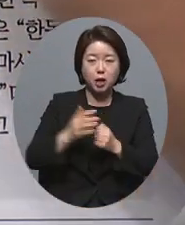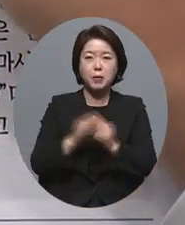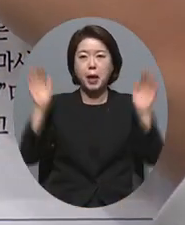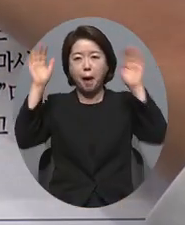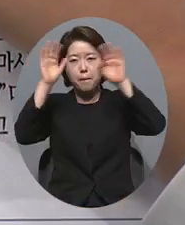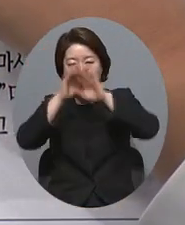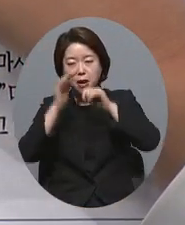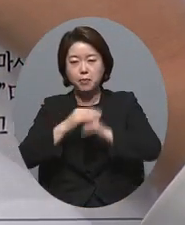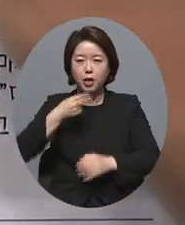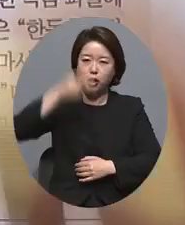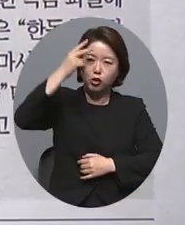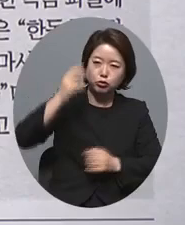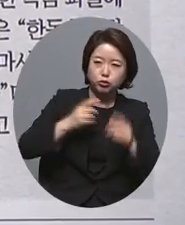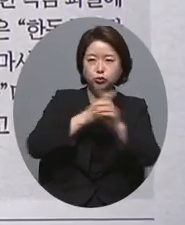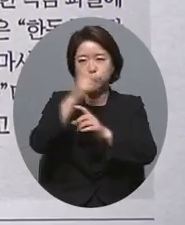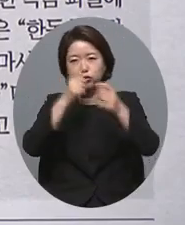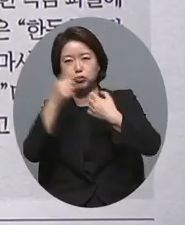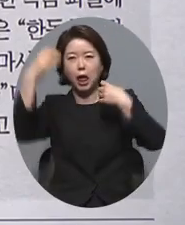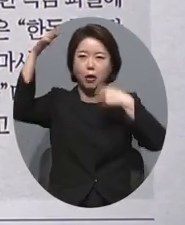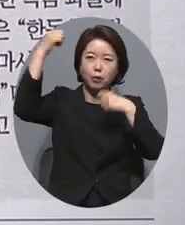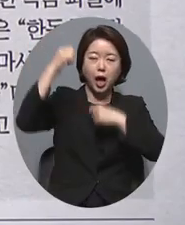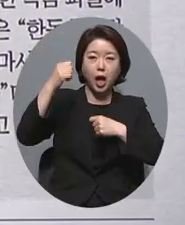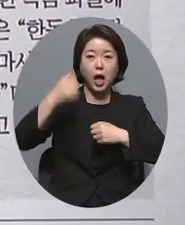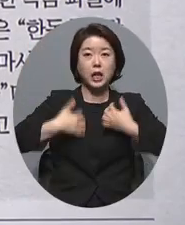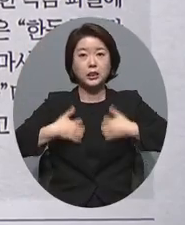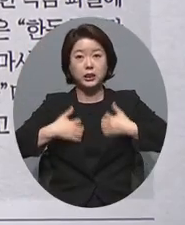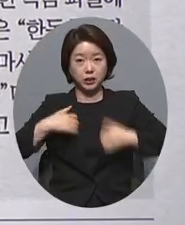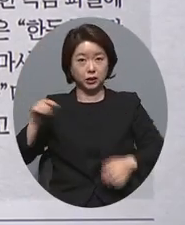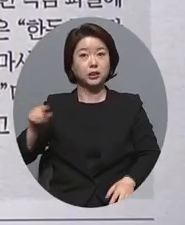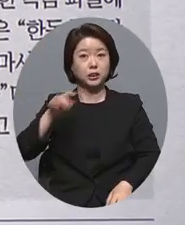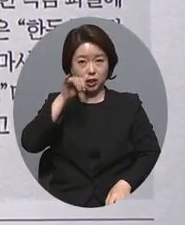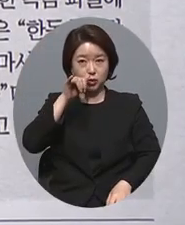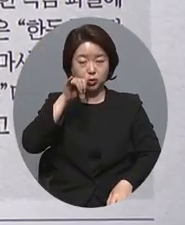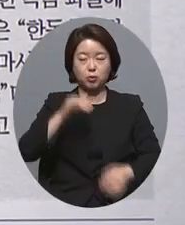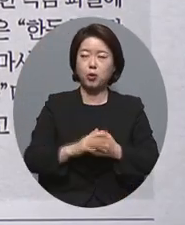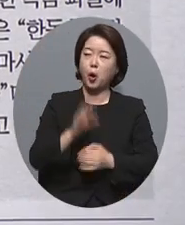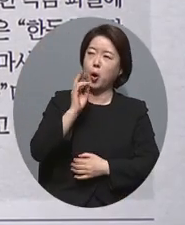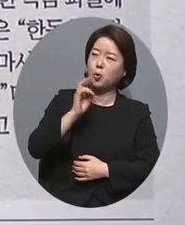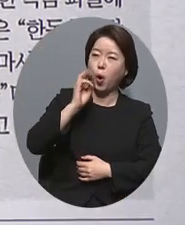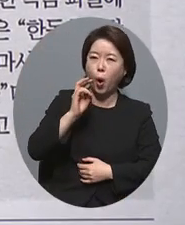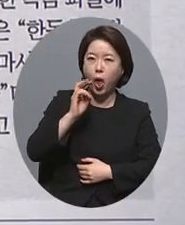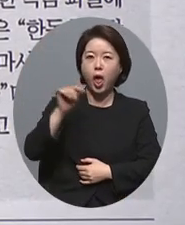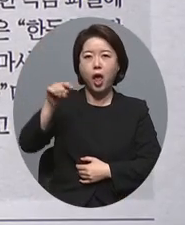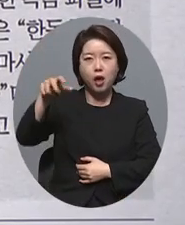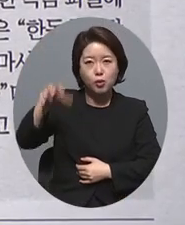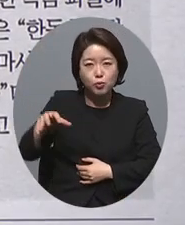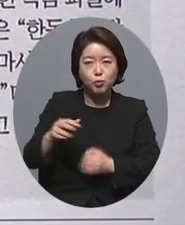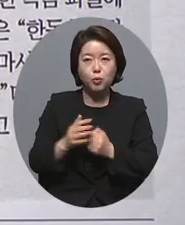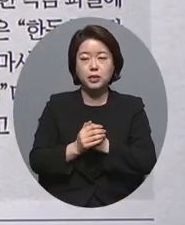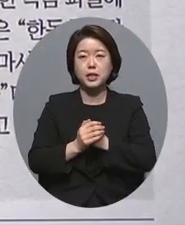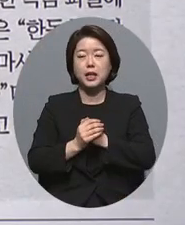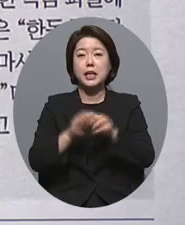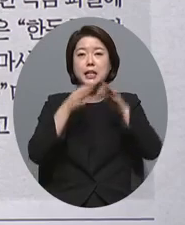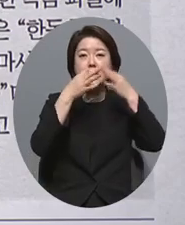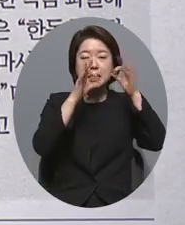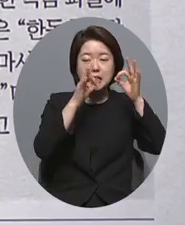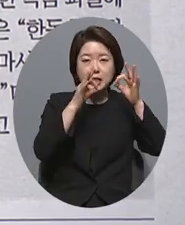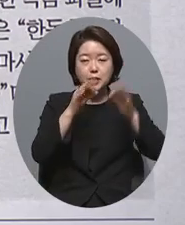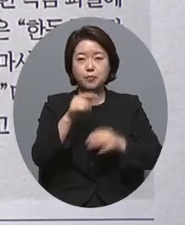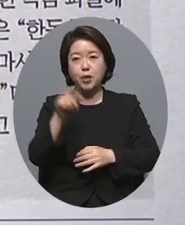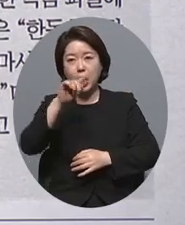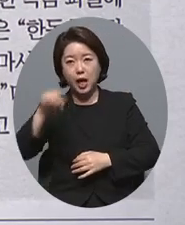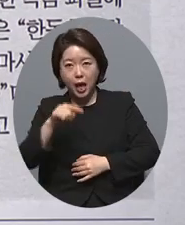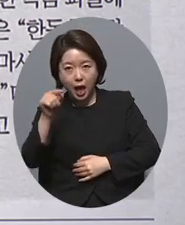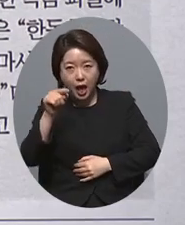즐겼다. 청담동에서 이런 얘기를 했습니다. 그리고 노래도 부르고 그 자리에는 김앤장 변호사 30여